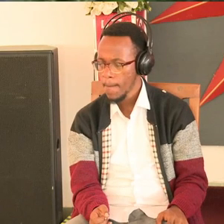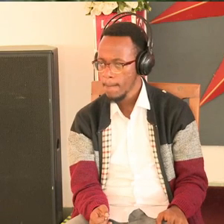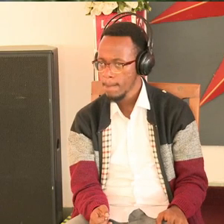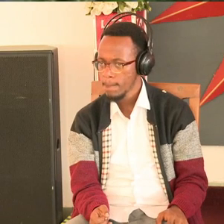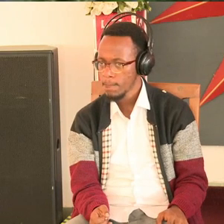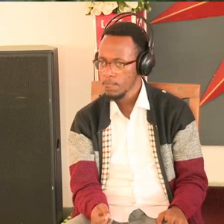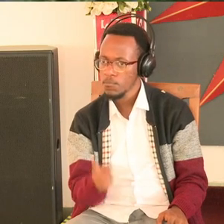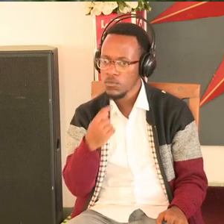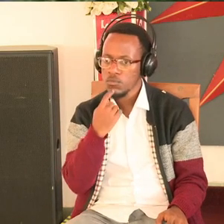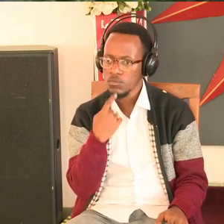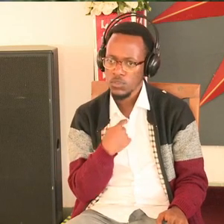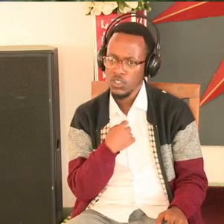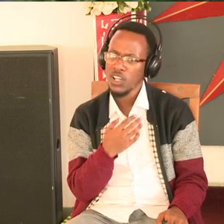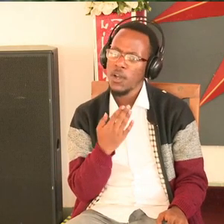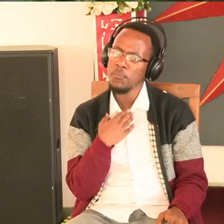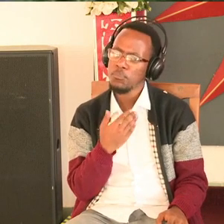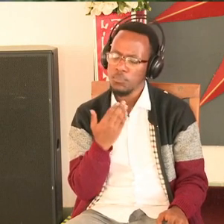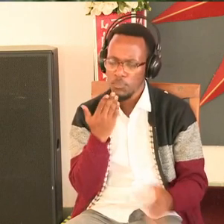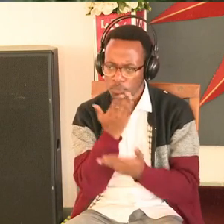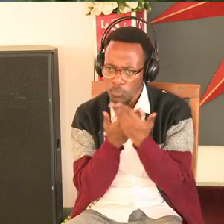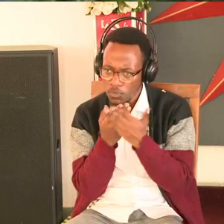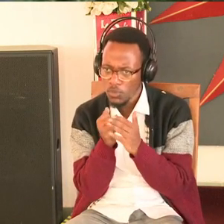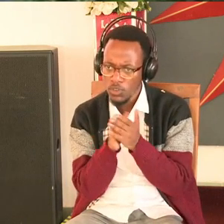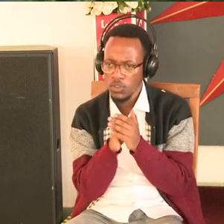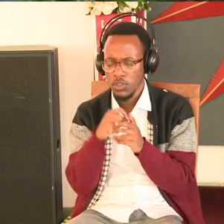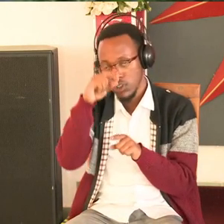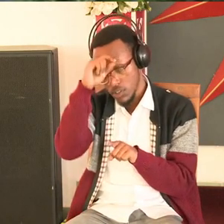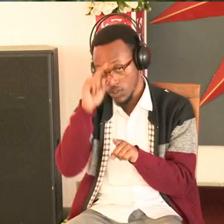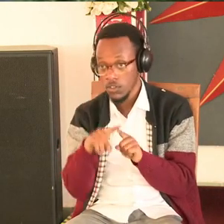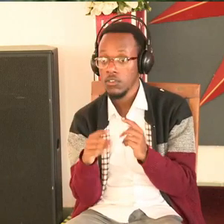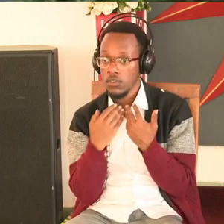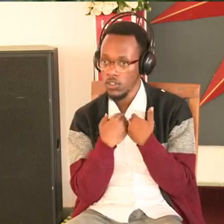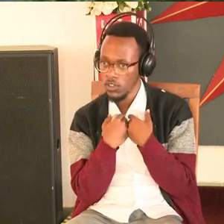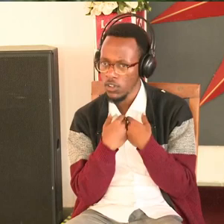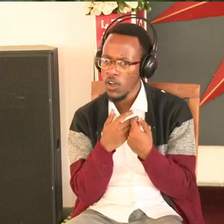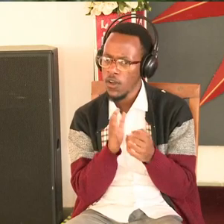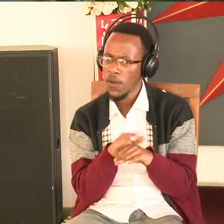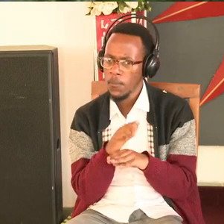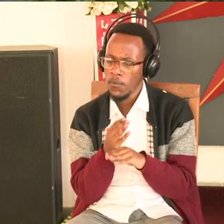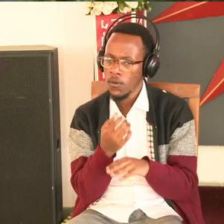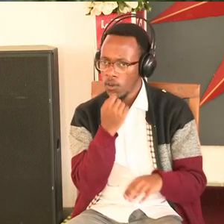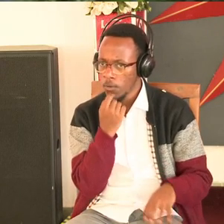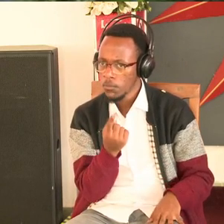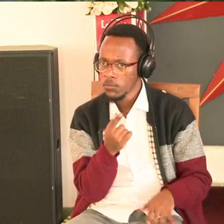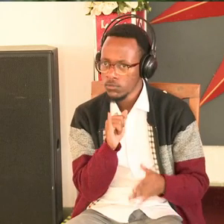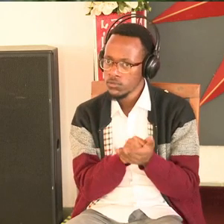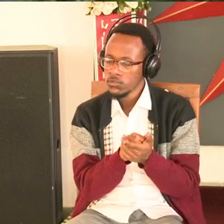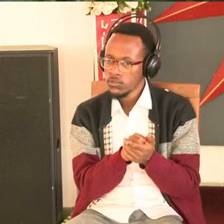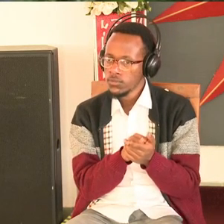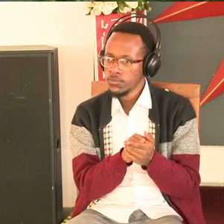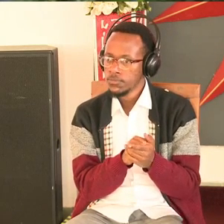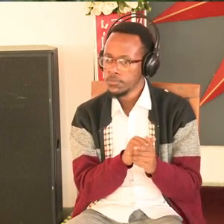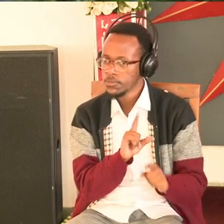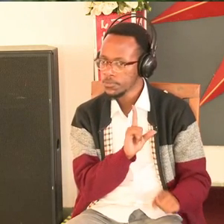j'ai parlé à mon frère et je lui ai dit que le